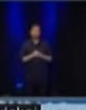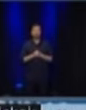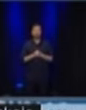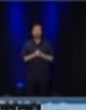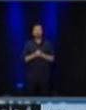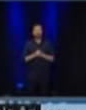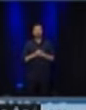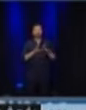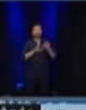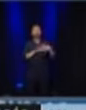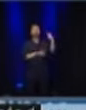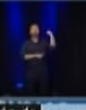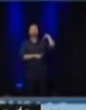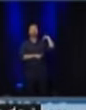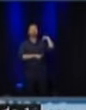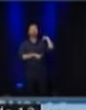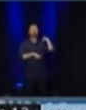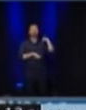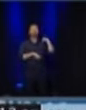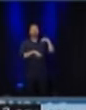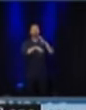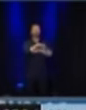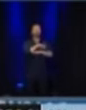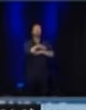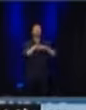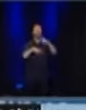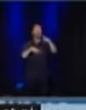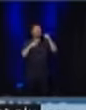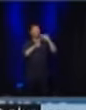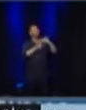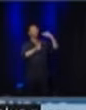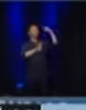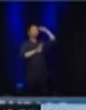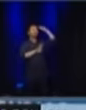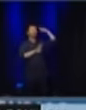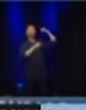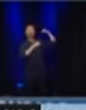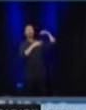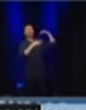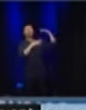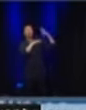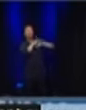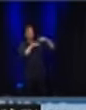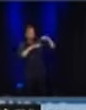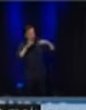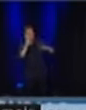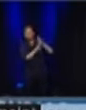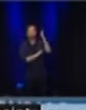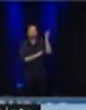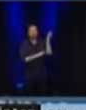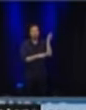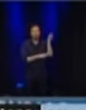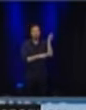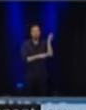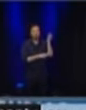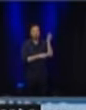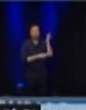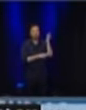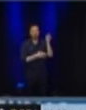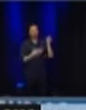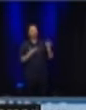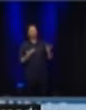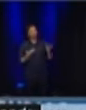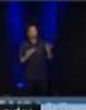l'année dernière où on pensait à, durant l'été que tout allait bien, puis là, boum! Bon, là, il y a la vaccination qui rend la